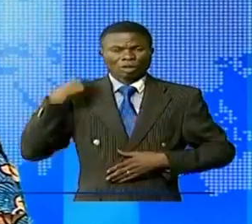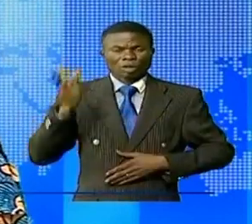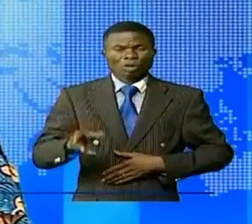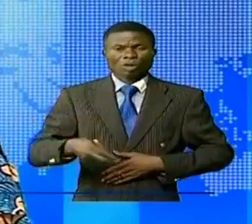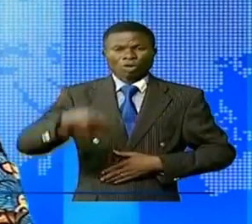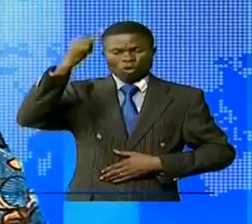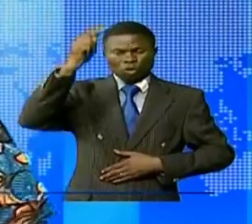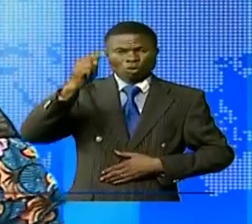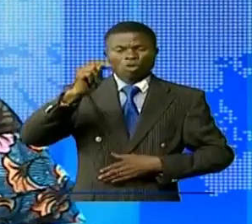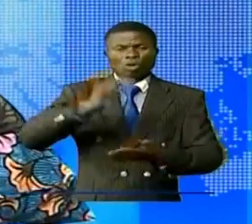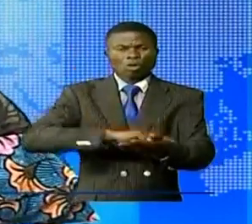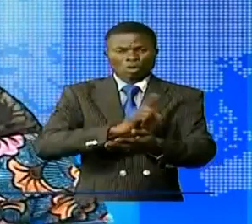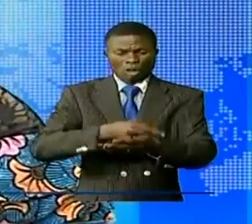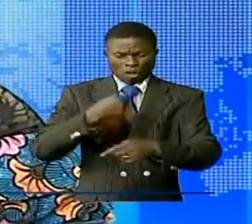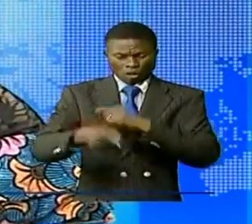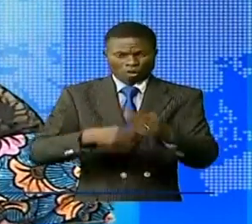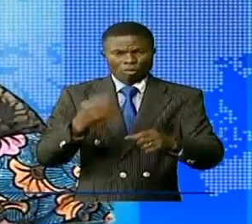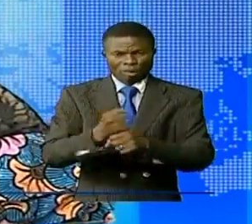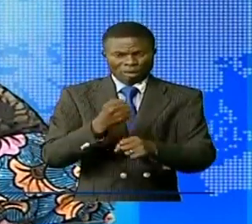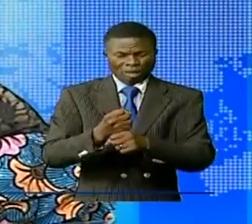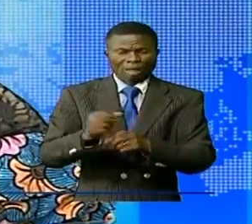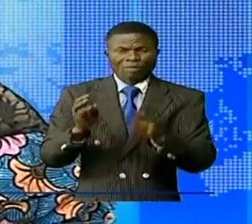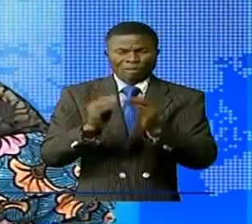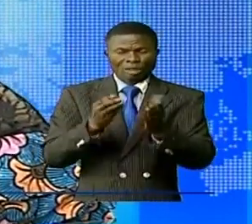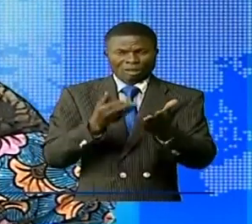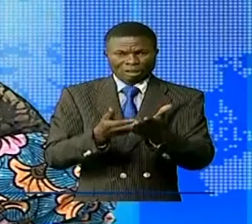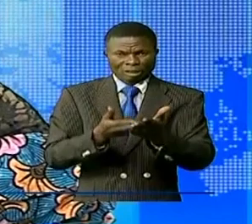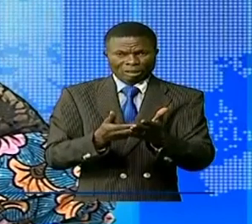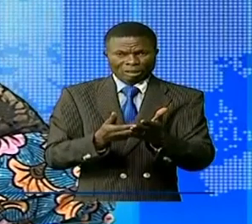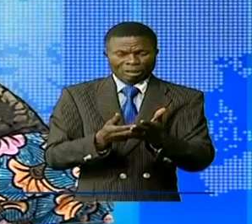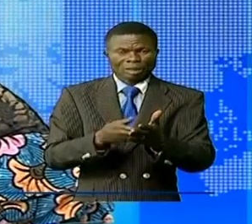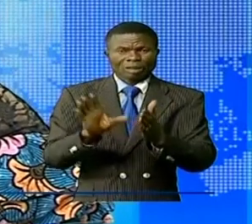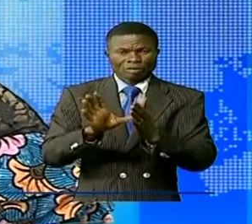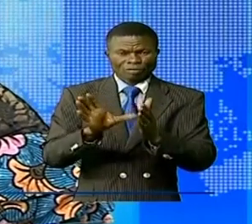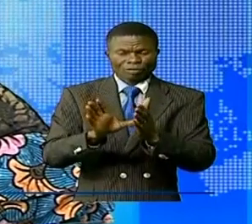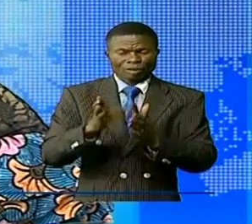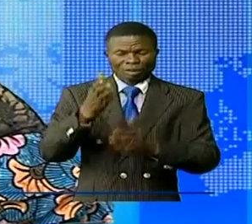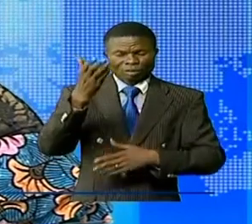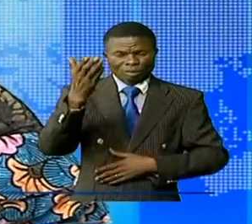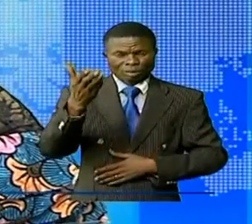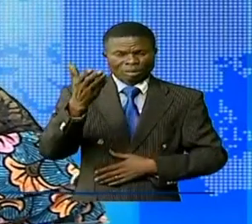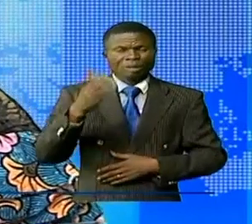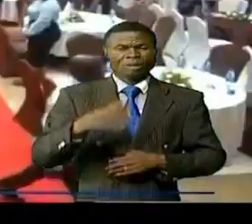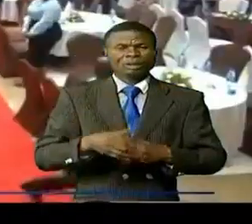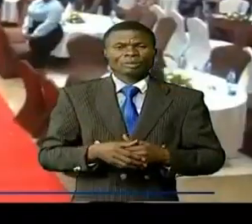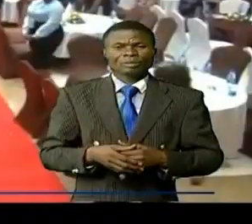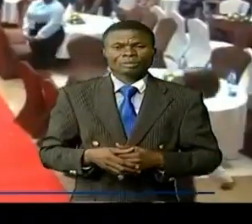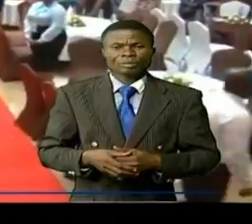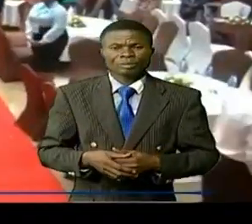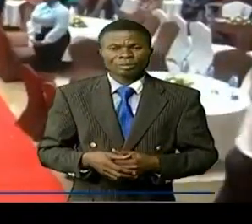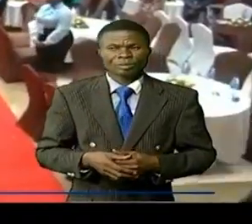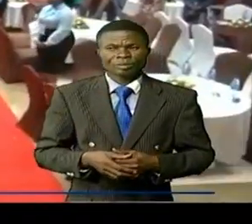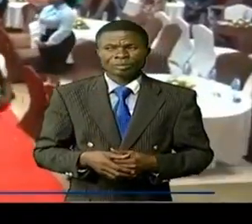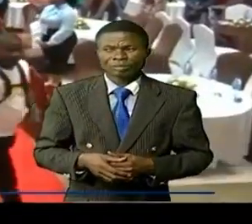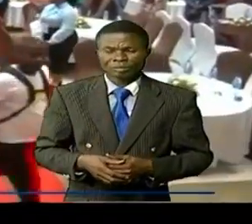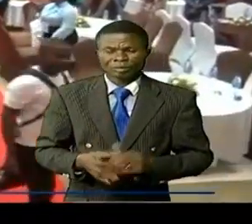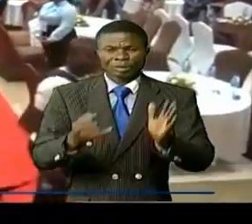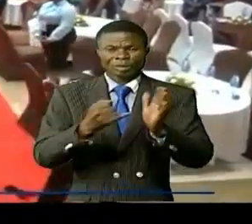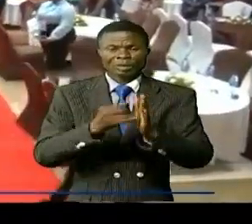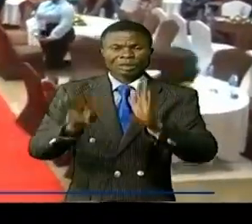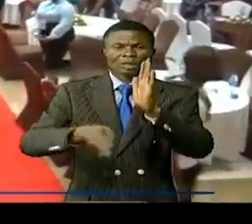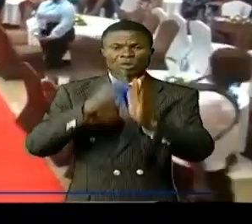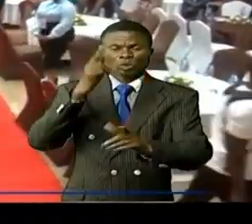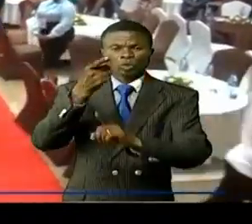procédé au lancement de cette activité. Laurent Nyangé et Daniel Igundi. Non officiel, c'est samedi 12 mars